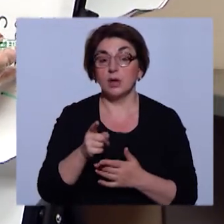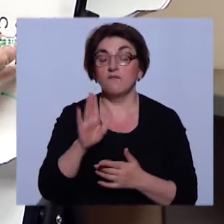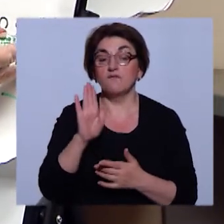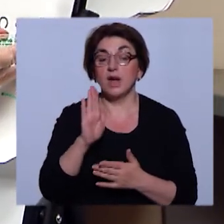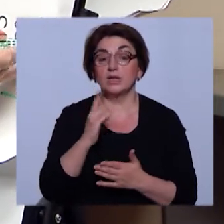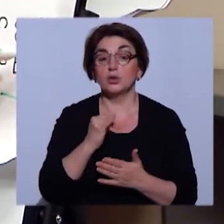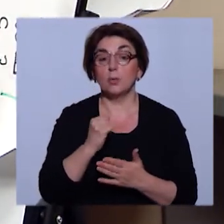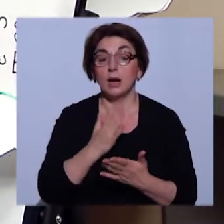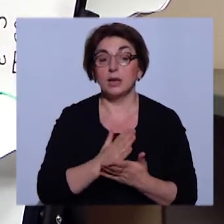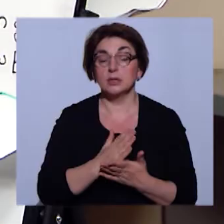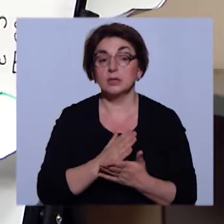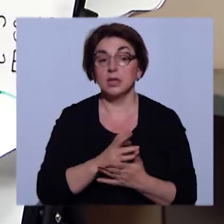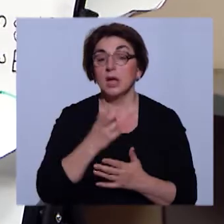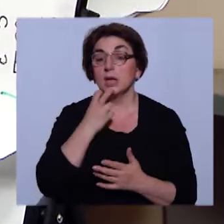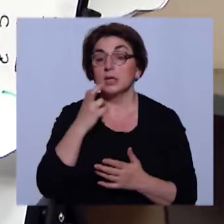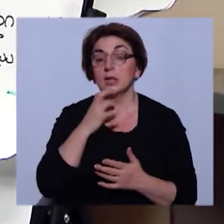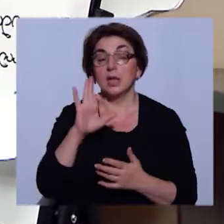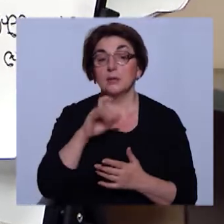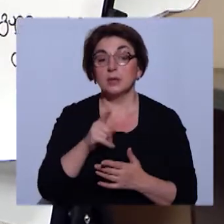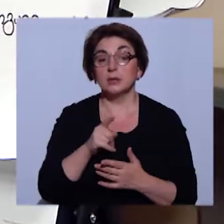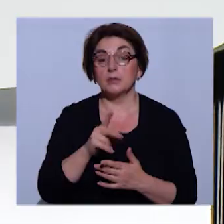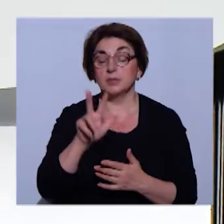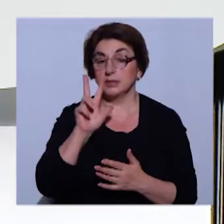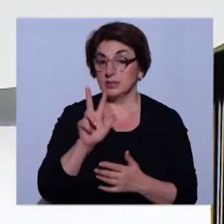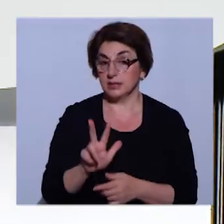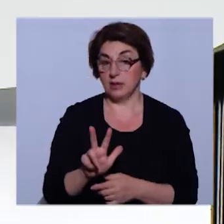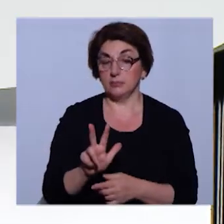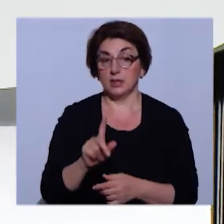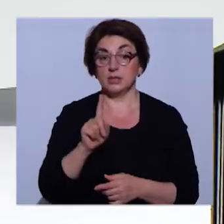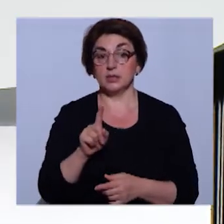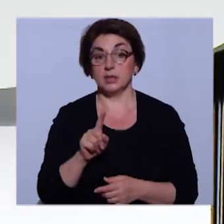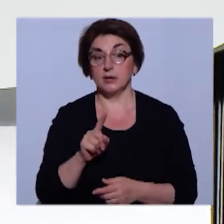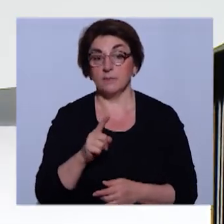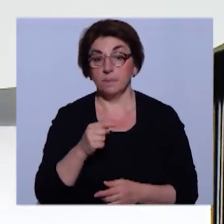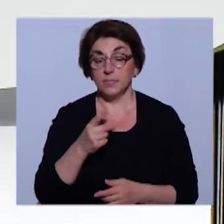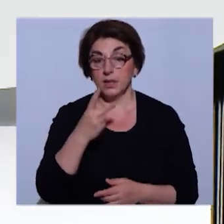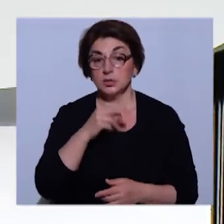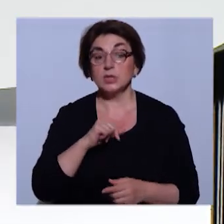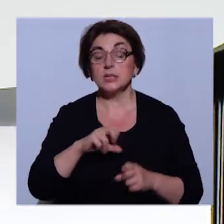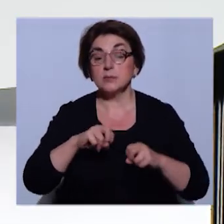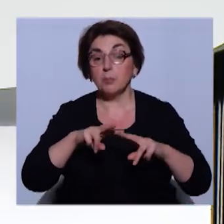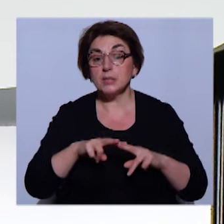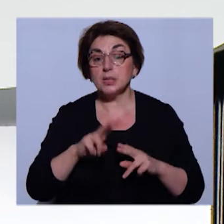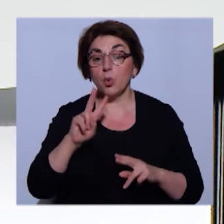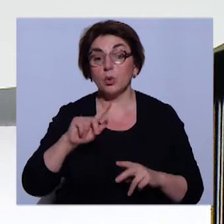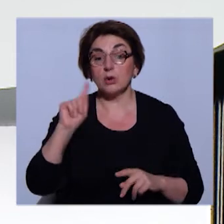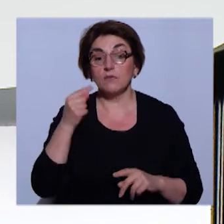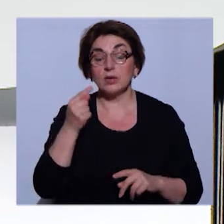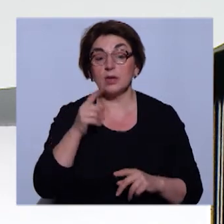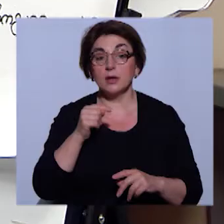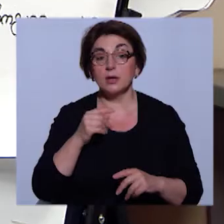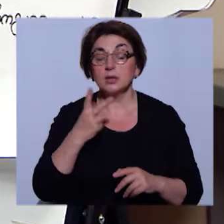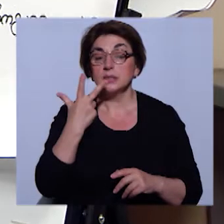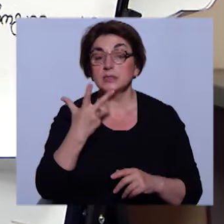აქ ვალენტობა გამოვიდა, რომ ელემენტისა არის 3. ესე იგი, მოცემულ კვადრატში ელემენტთა